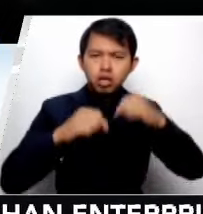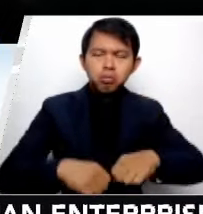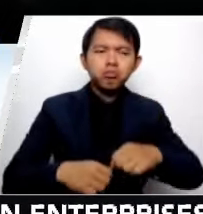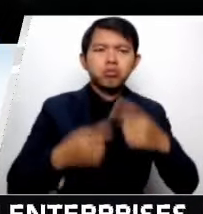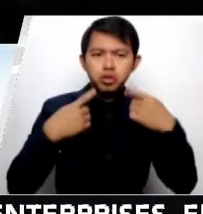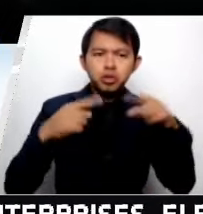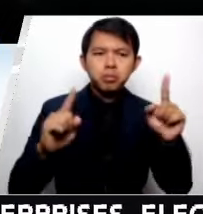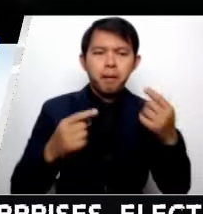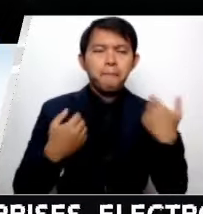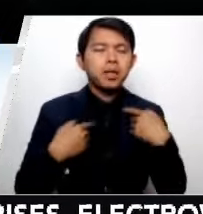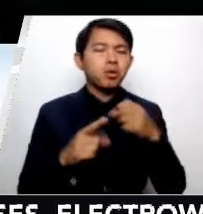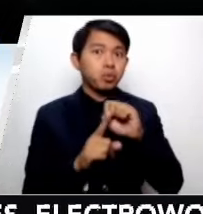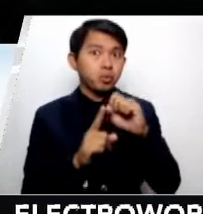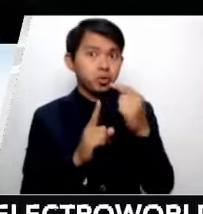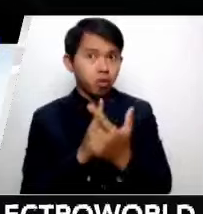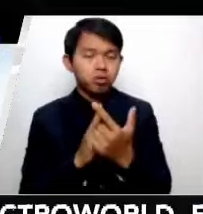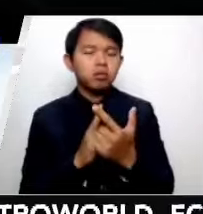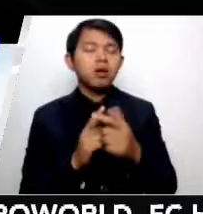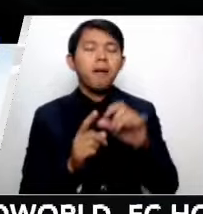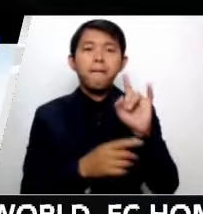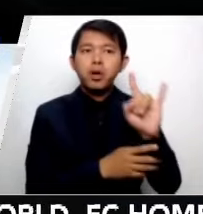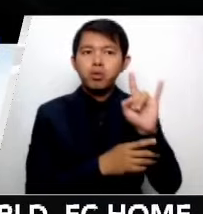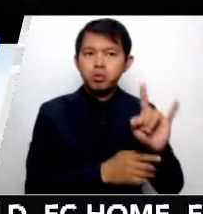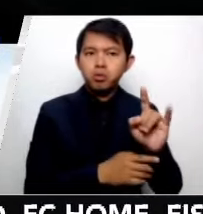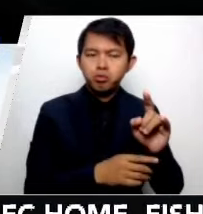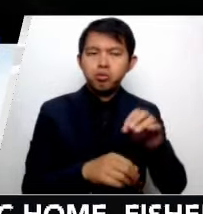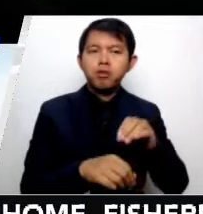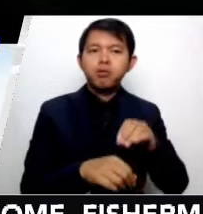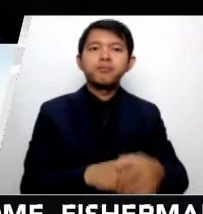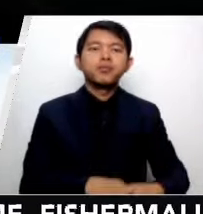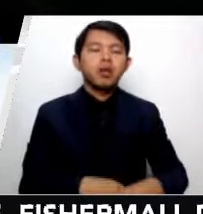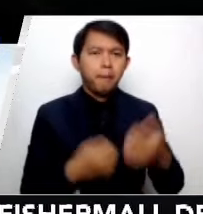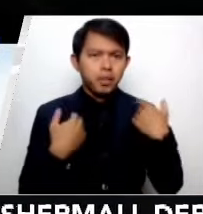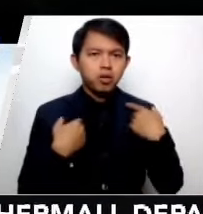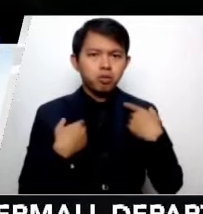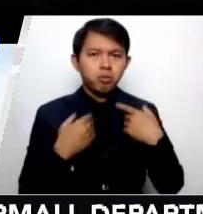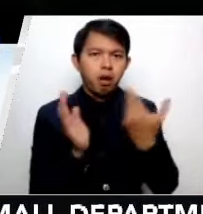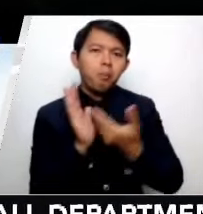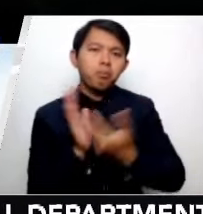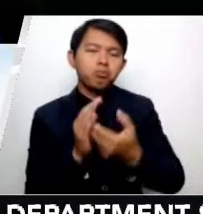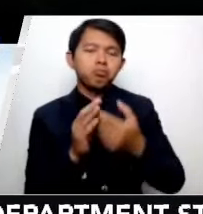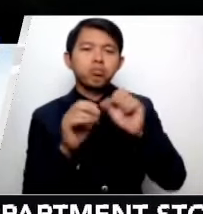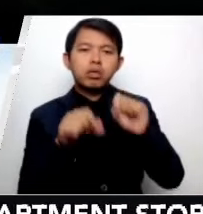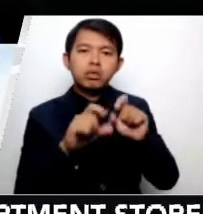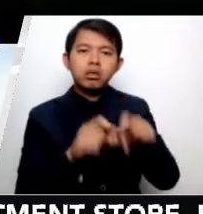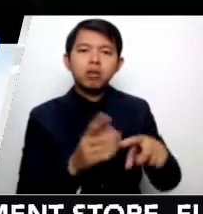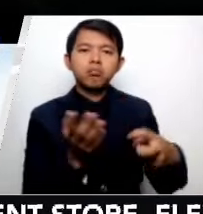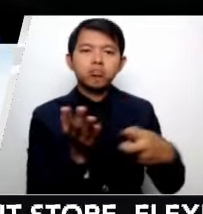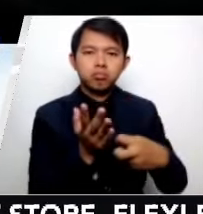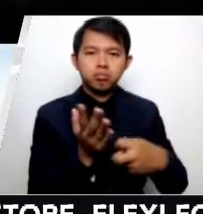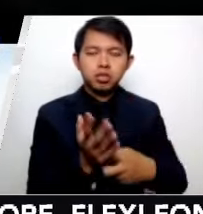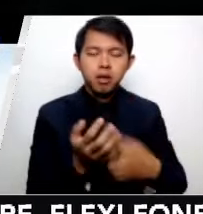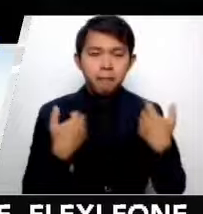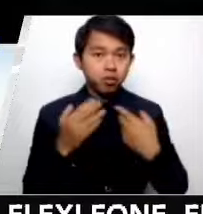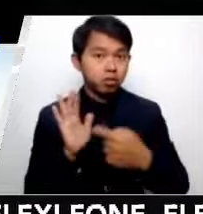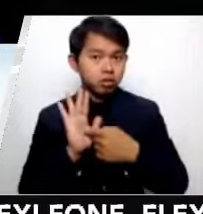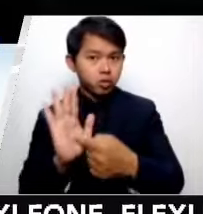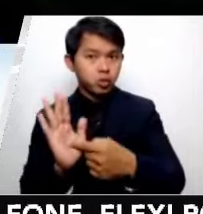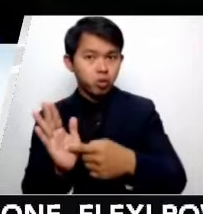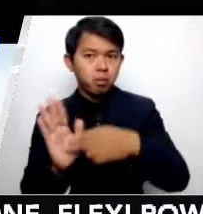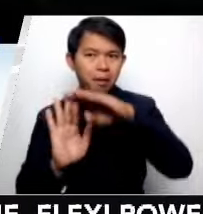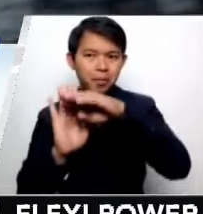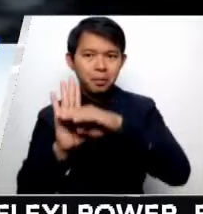media influencers at saka celebrities siyang napagbentahan ng ticket. Nagpapakita siya ng mga proof ng transactions niya with